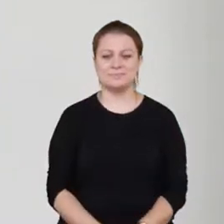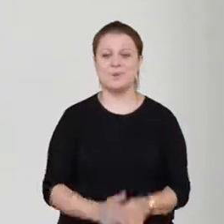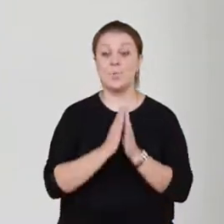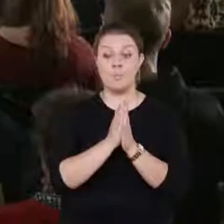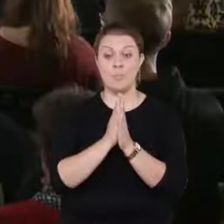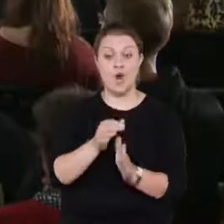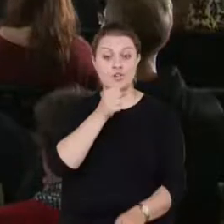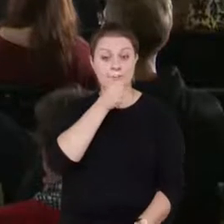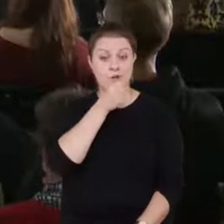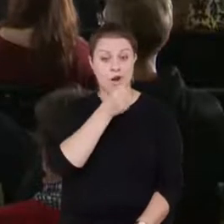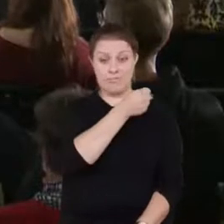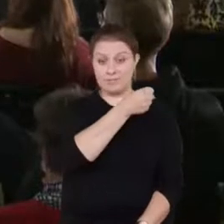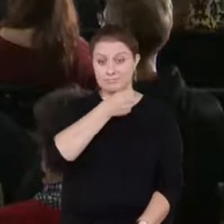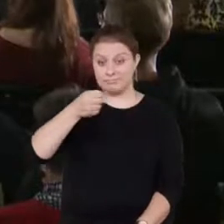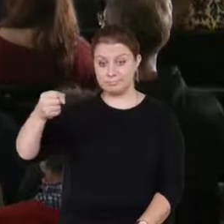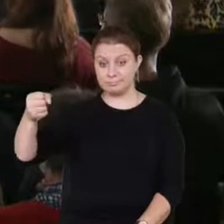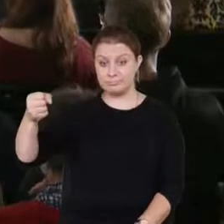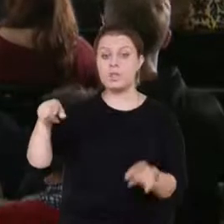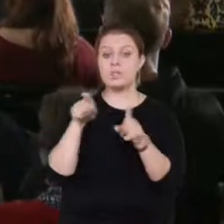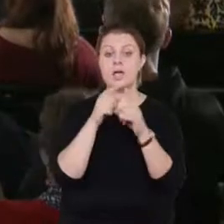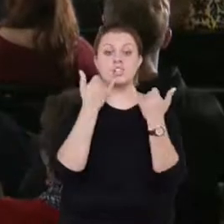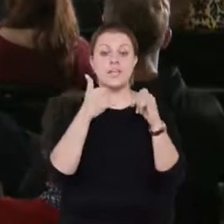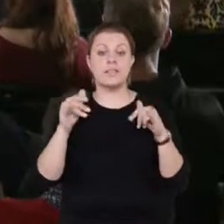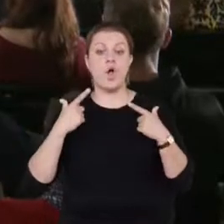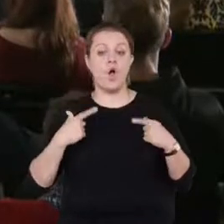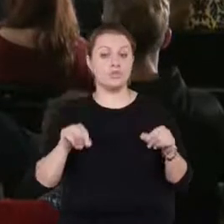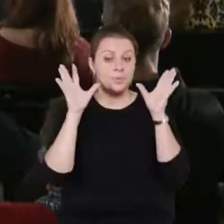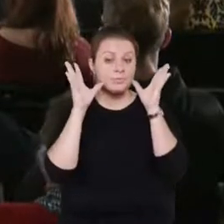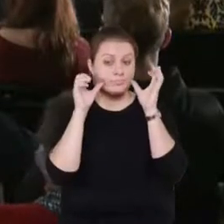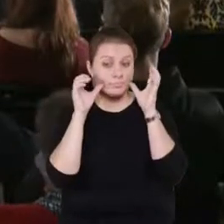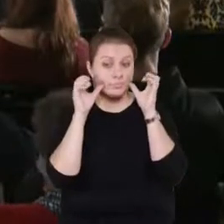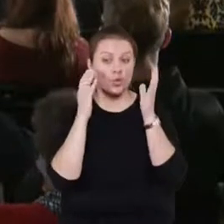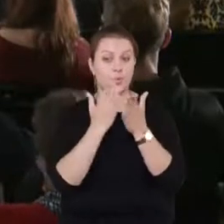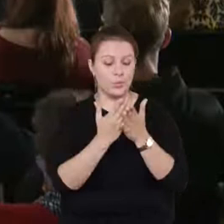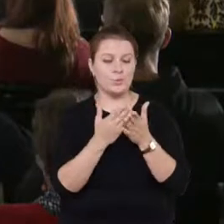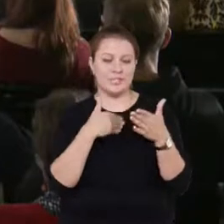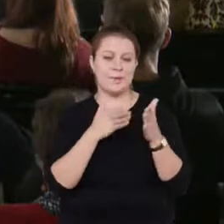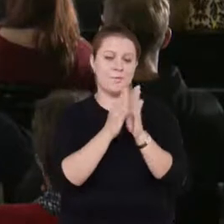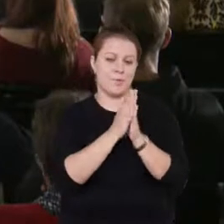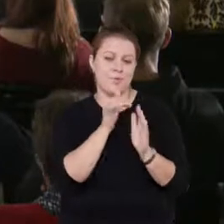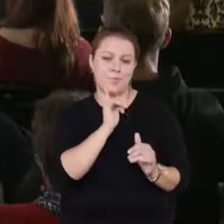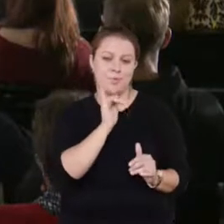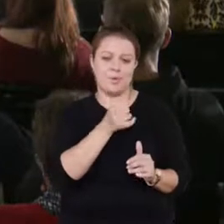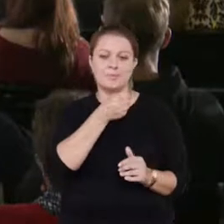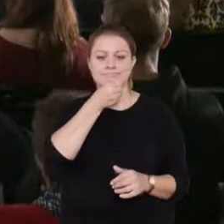podejść do mikrofonu, żeby mogli nas też słyszeć Państwo przed komputerami.